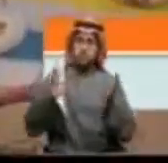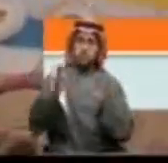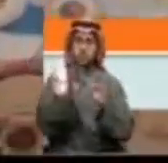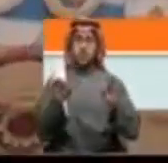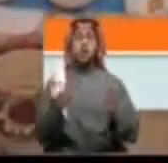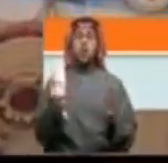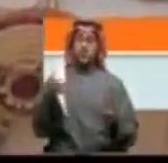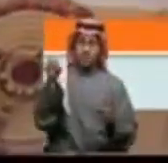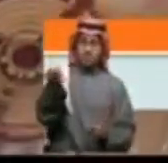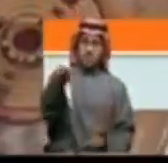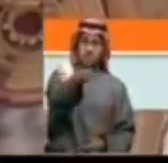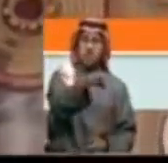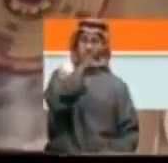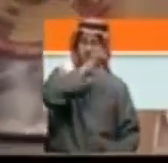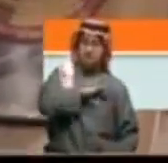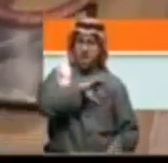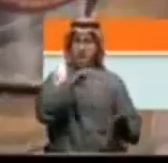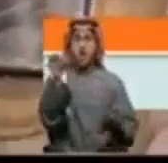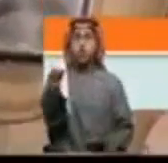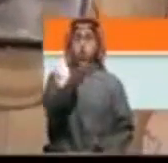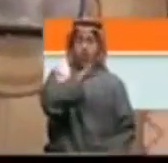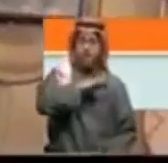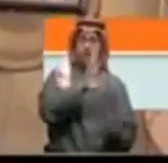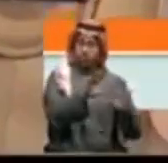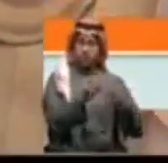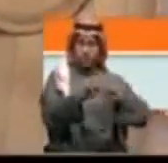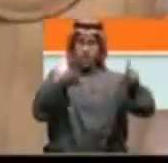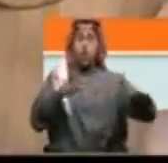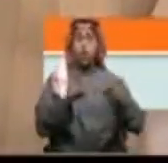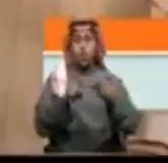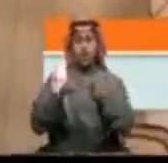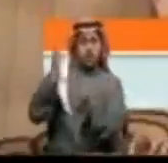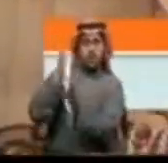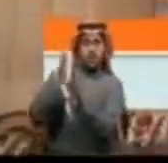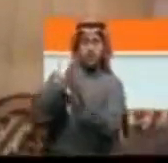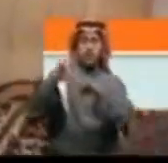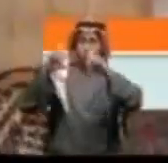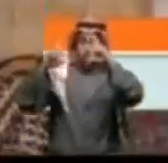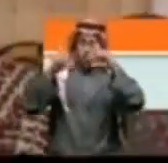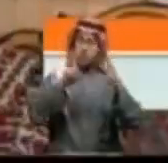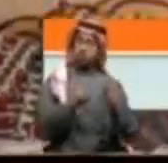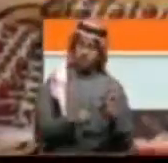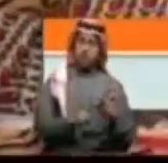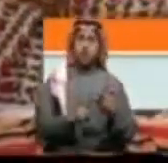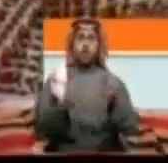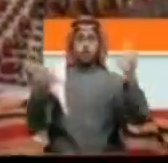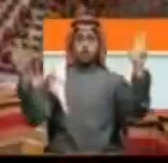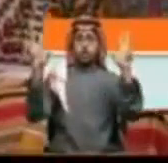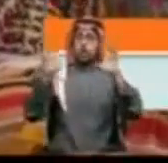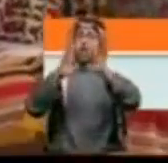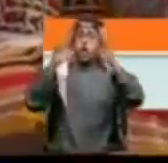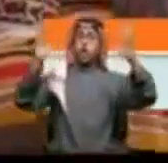للدول المستفيدة من الخدمات والمعونات، إضافة إلى استوديو خاص للتصوير وشاشات تعرض